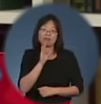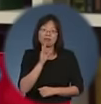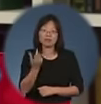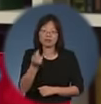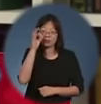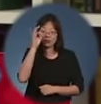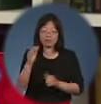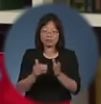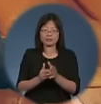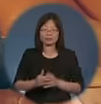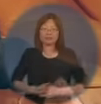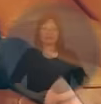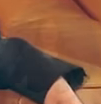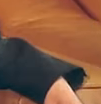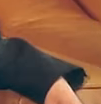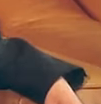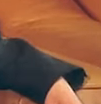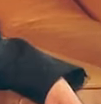볼 수가